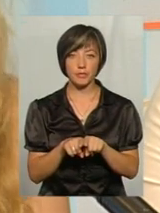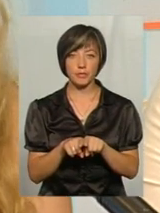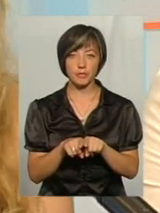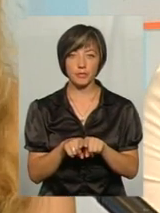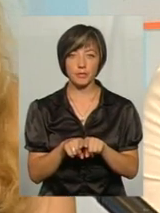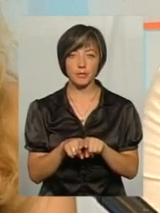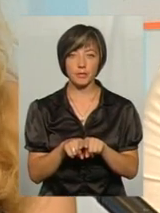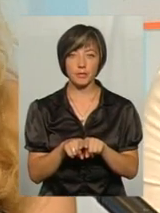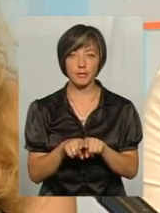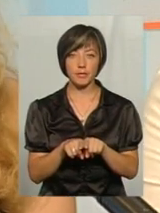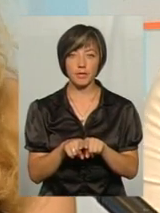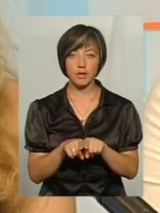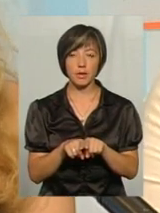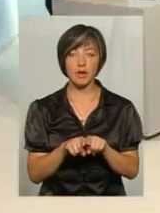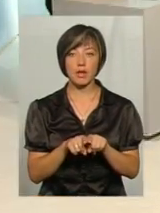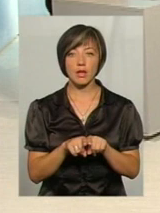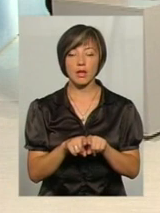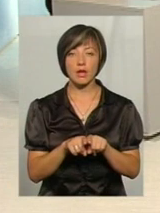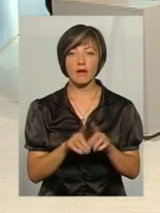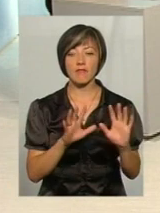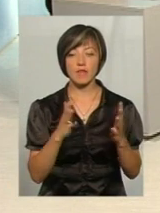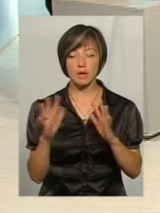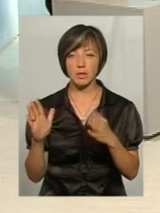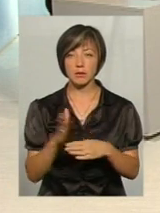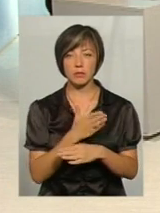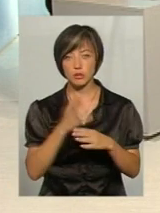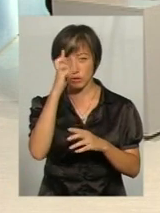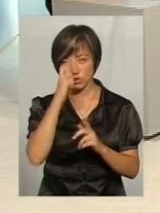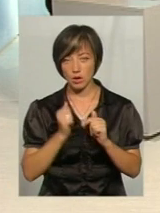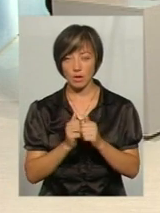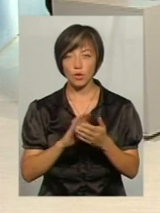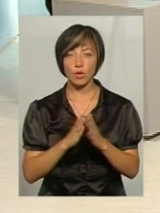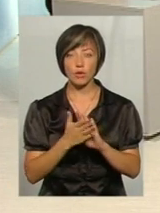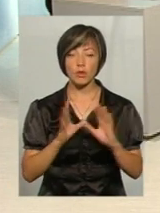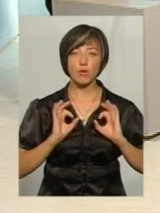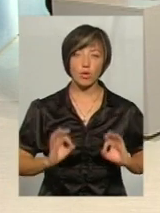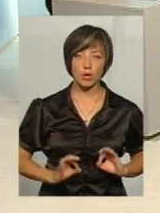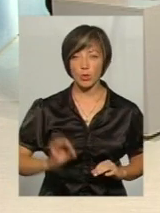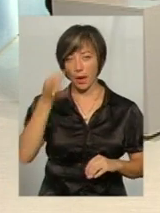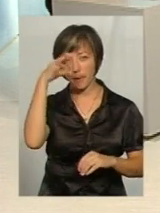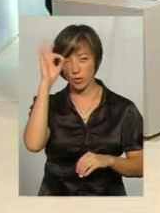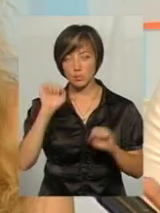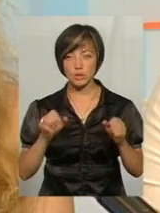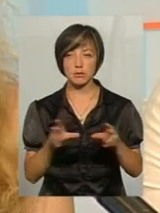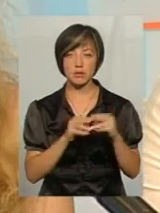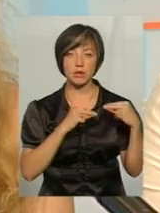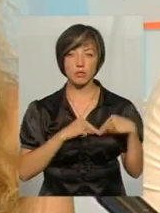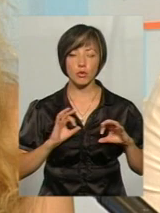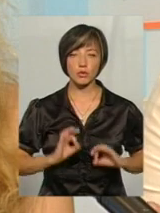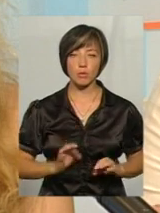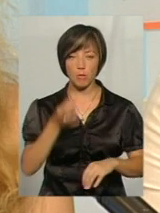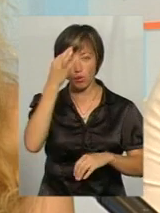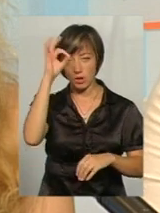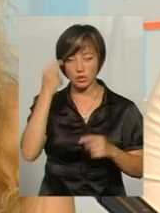якби прецеденти, є міждержавні угоди, коли і прокуратура, і поліція може співпрацювати з прокуратурою і